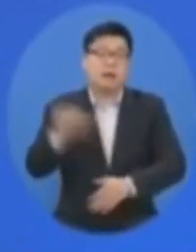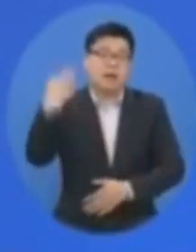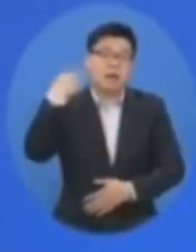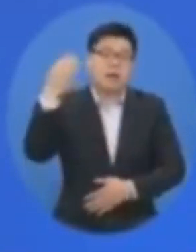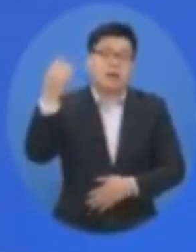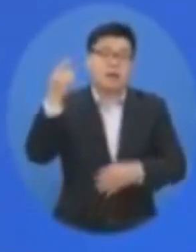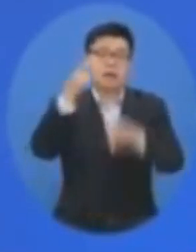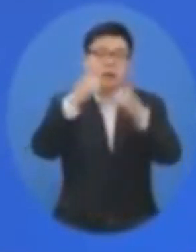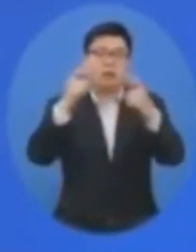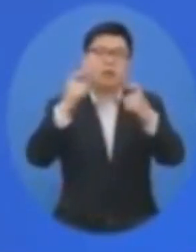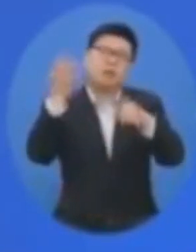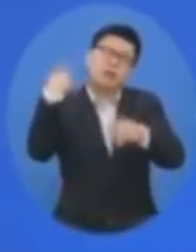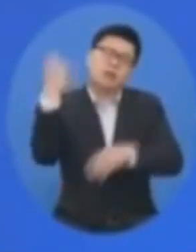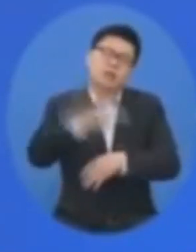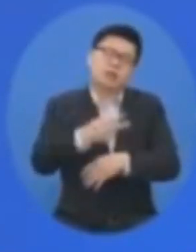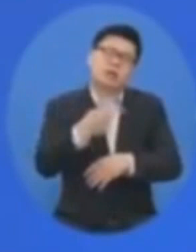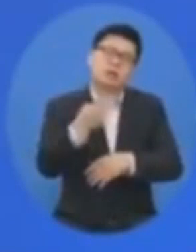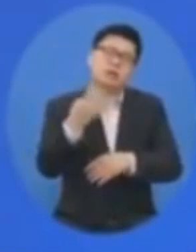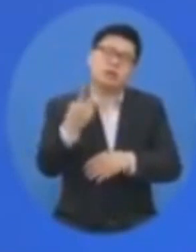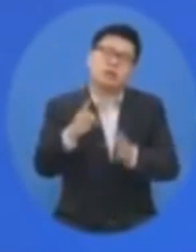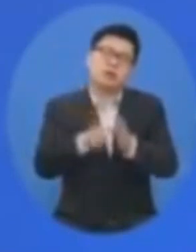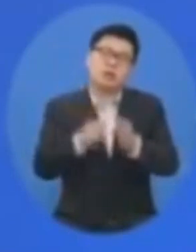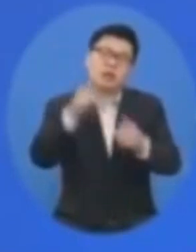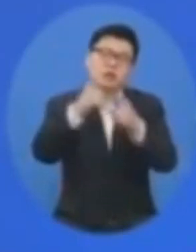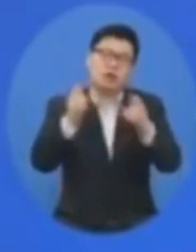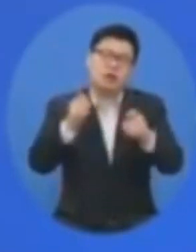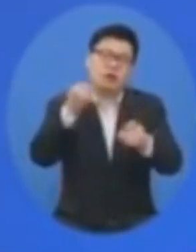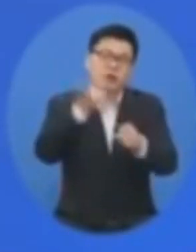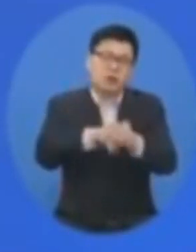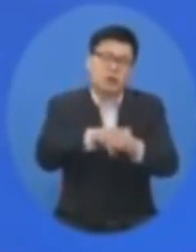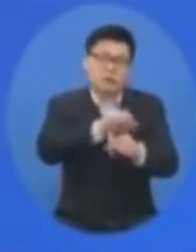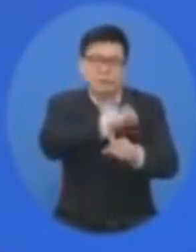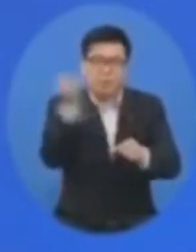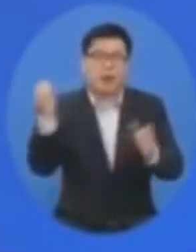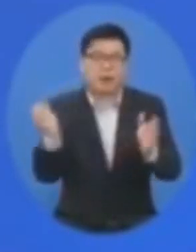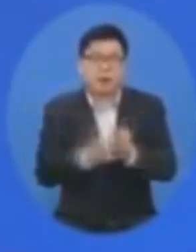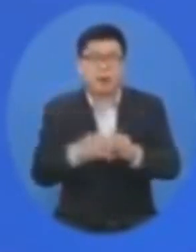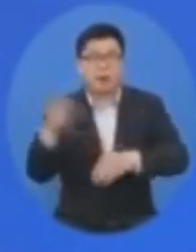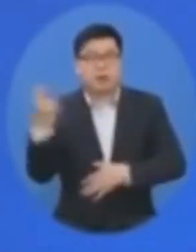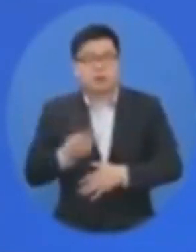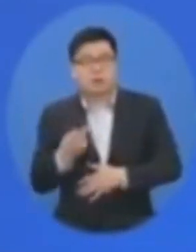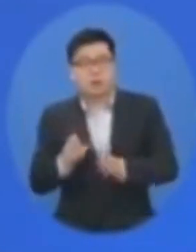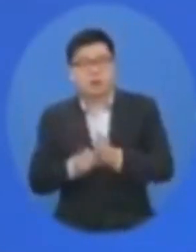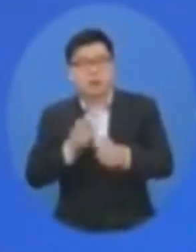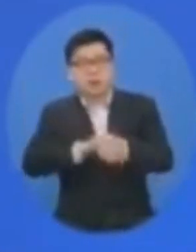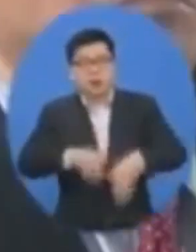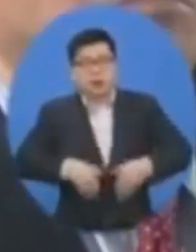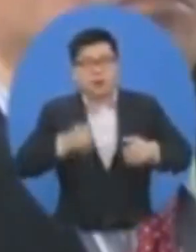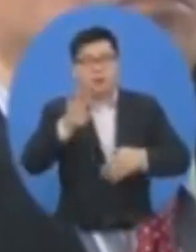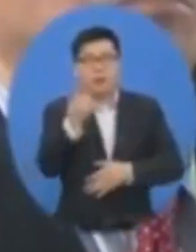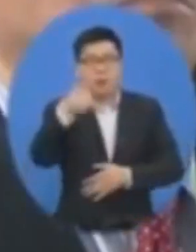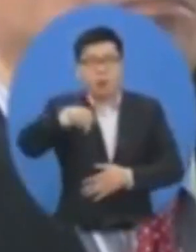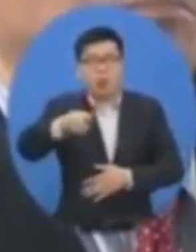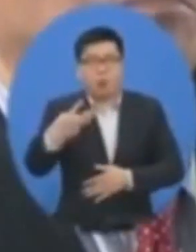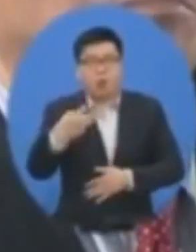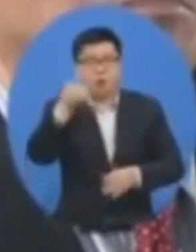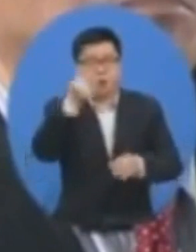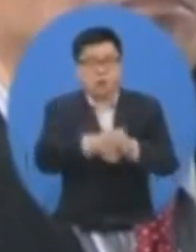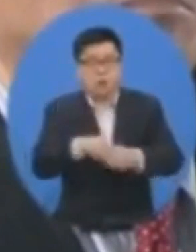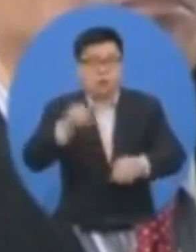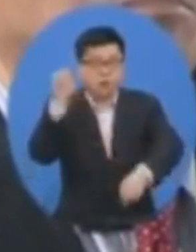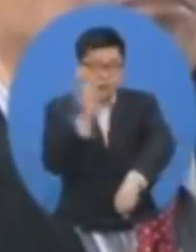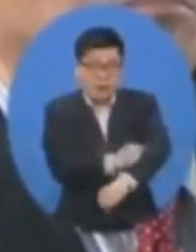국회로 다시 돌아왔고 2012년도 경남지사 보궐선거로 내 다시 돌아왔습니다. 이번 대통령 선거도